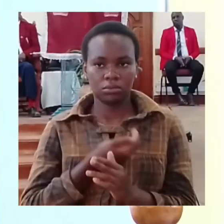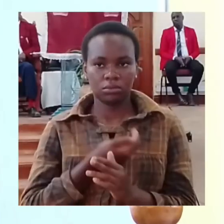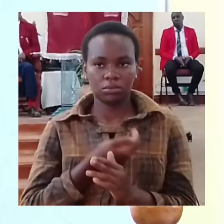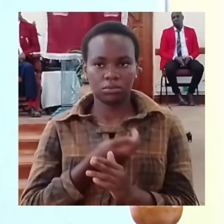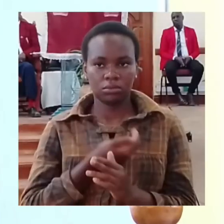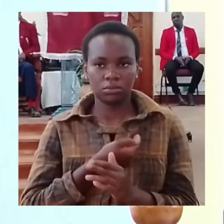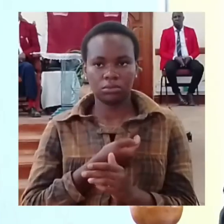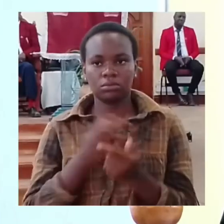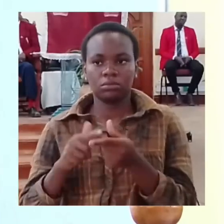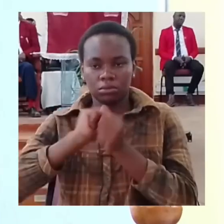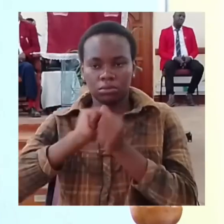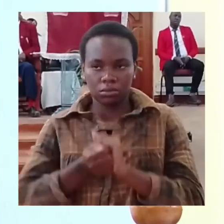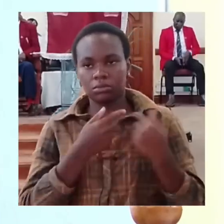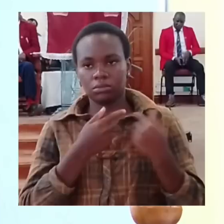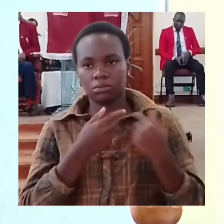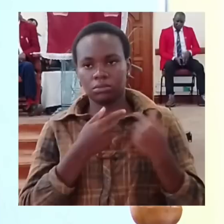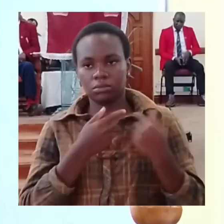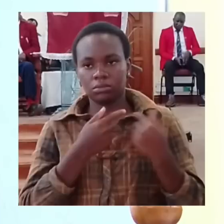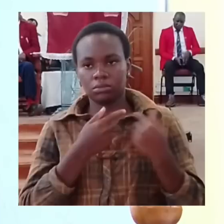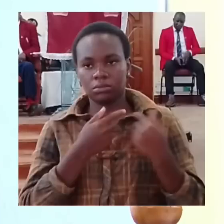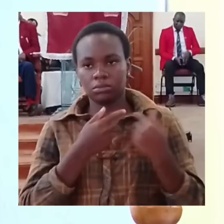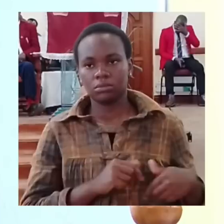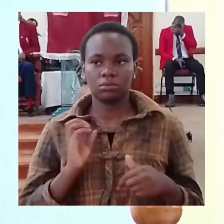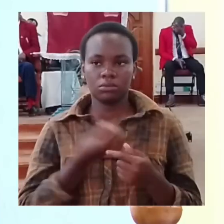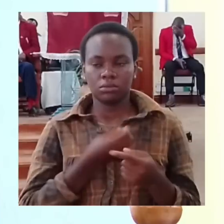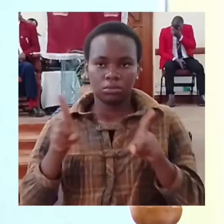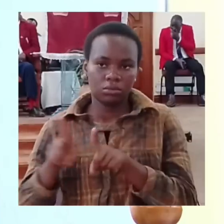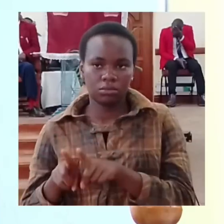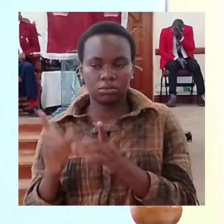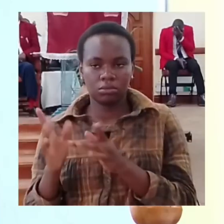ungigarura ngoro citu cihanane na ngoro ya Ngai.